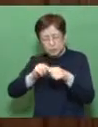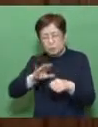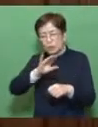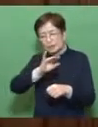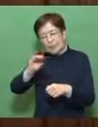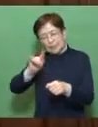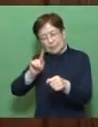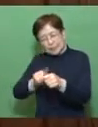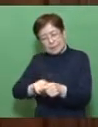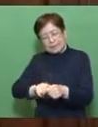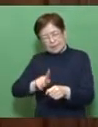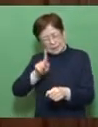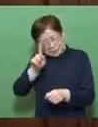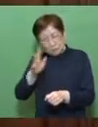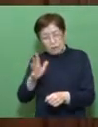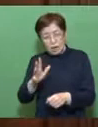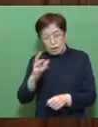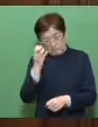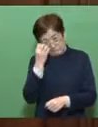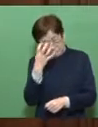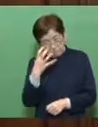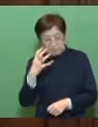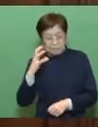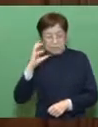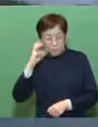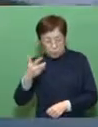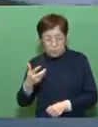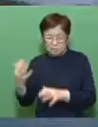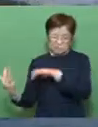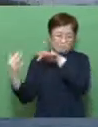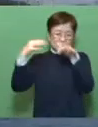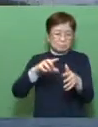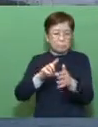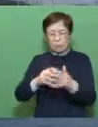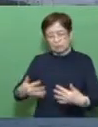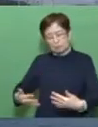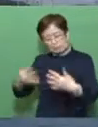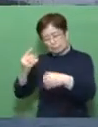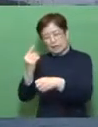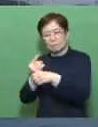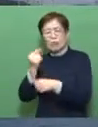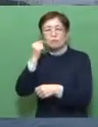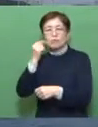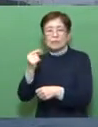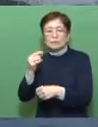なのはもう膨張停では守りきれませんということで